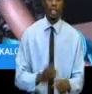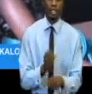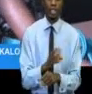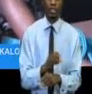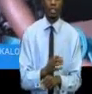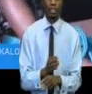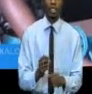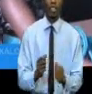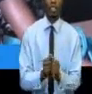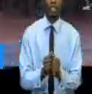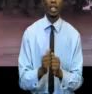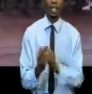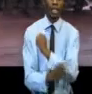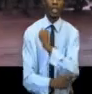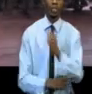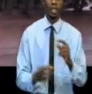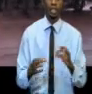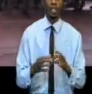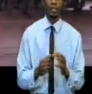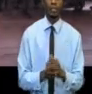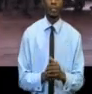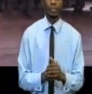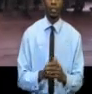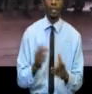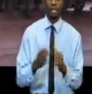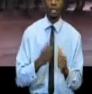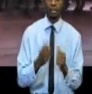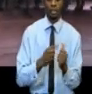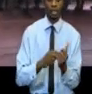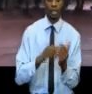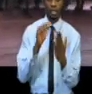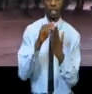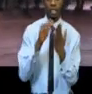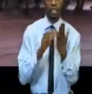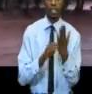des experts sera publiée au mois de janvier 2016.